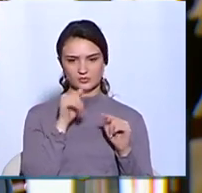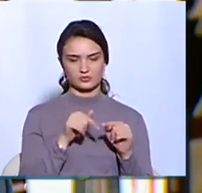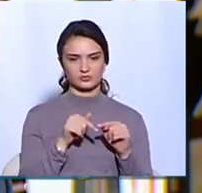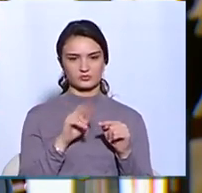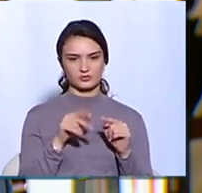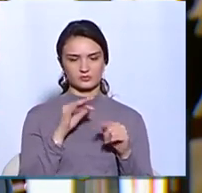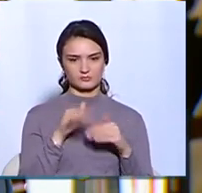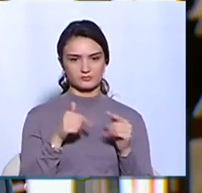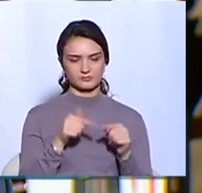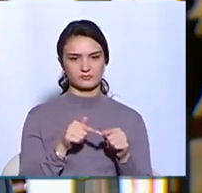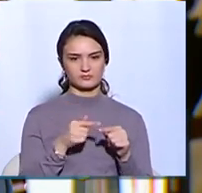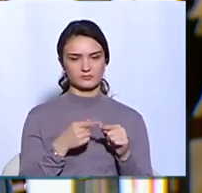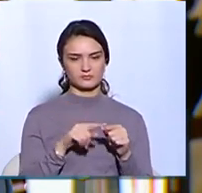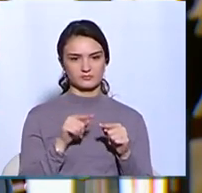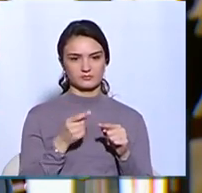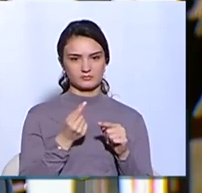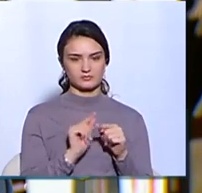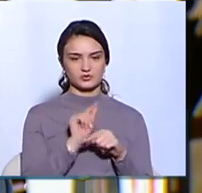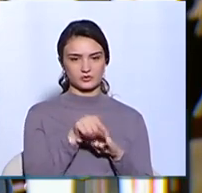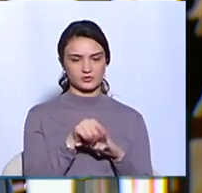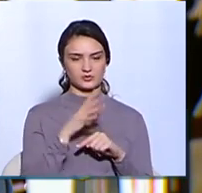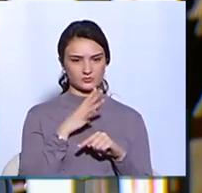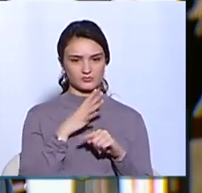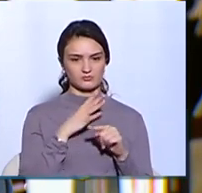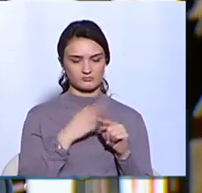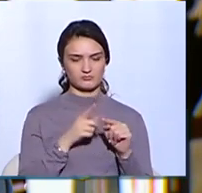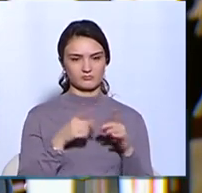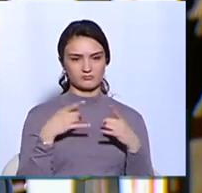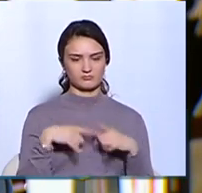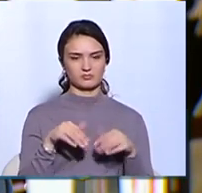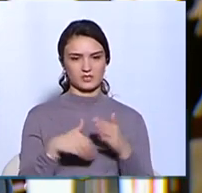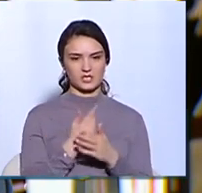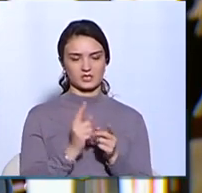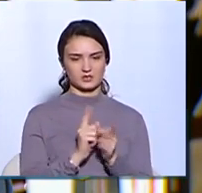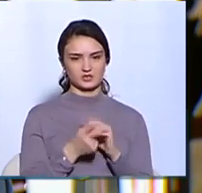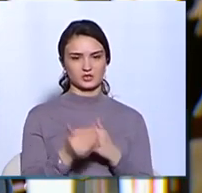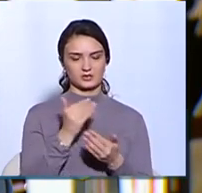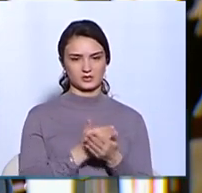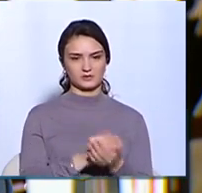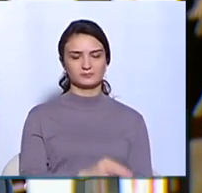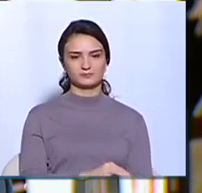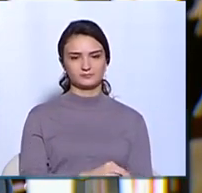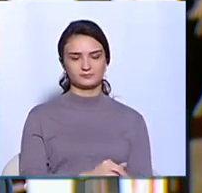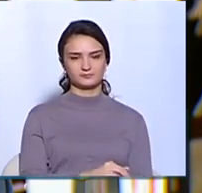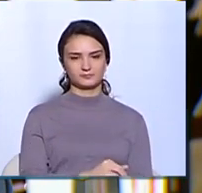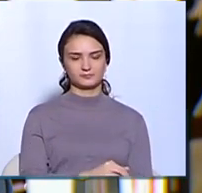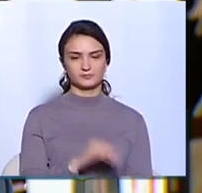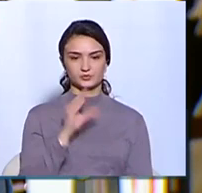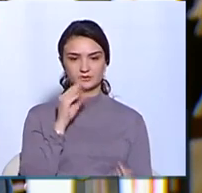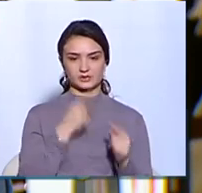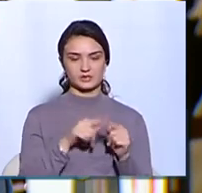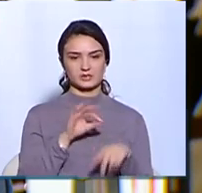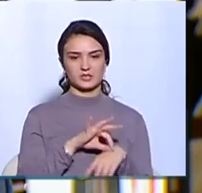და შემდგომში ესეთი ნაყოფის ჩასახვა მოხდა და ეს არის ახალი მუტაციის შედეგი. როდესაც გინდება